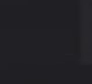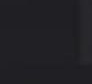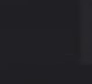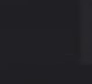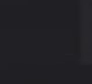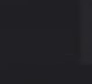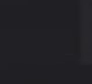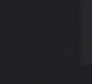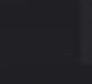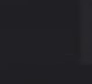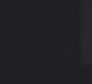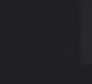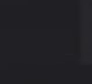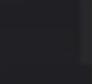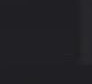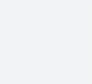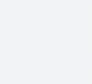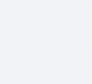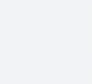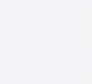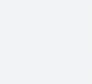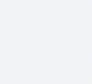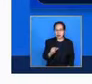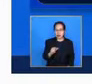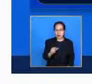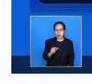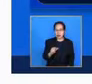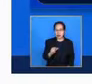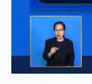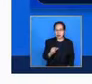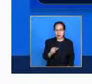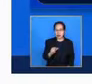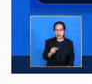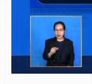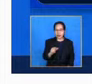mga ano to mga snowman, wala